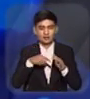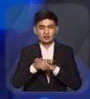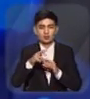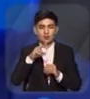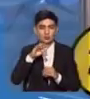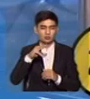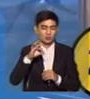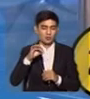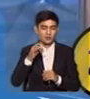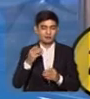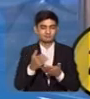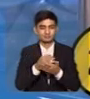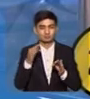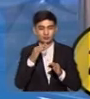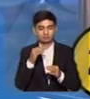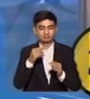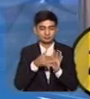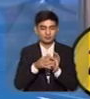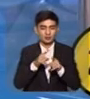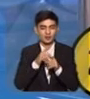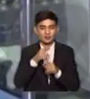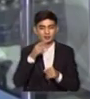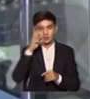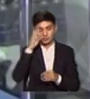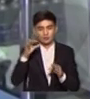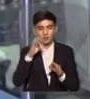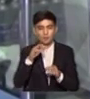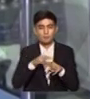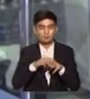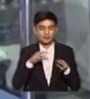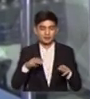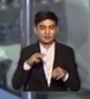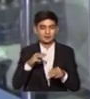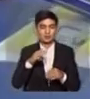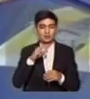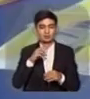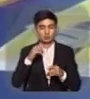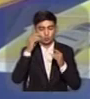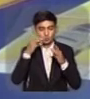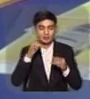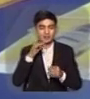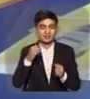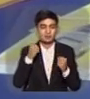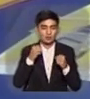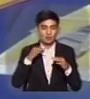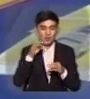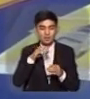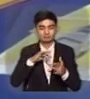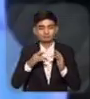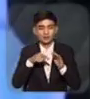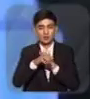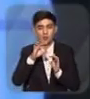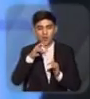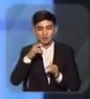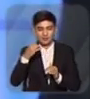лотерейной информации, что позволило государству в лице Министерства культуры и спорта в режиме онлайн наблюдать за поступлениями в бюджет